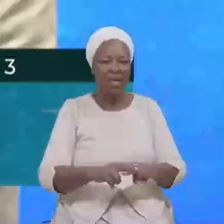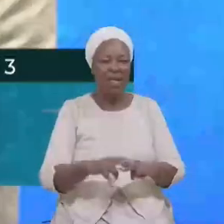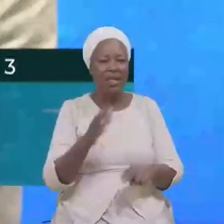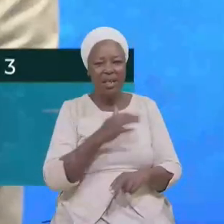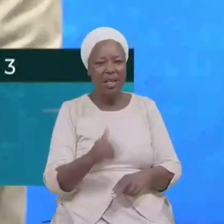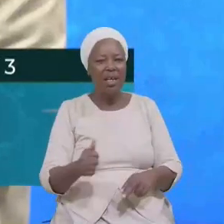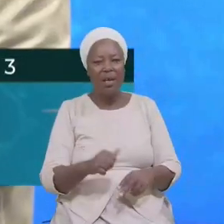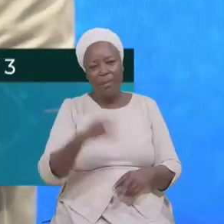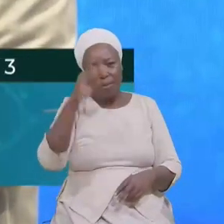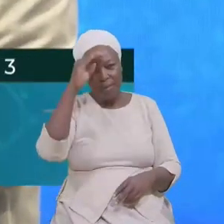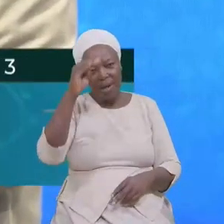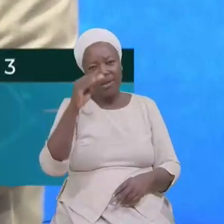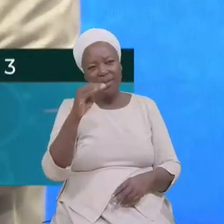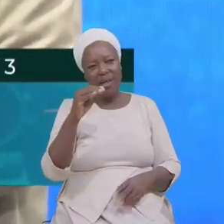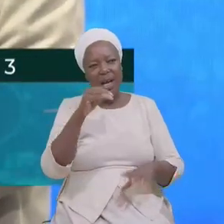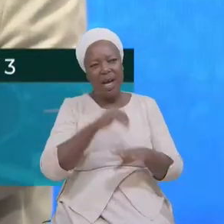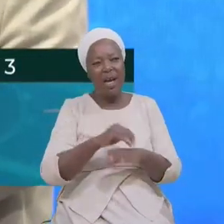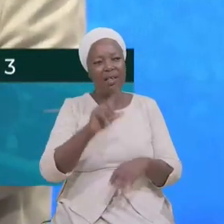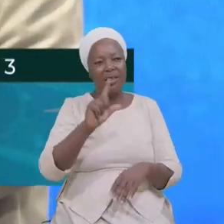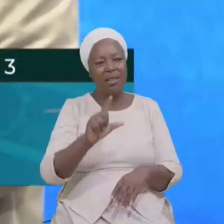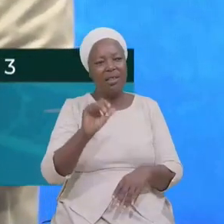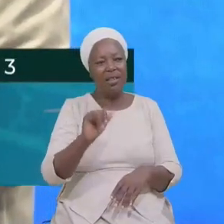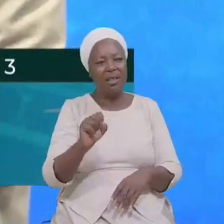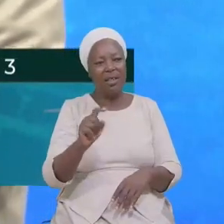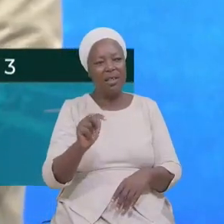À Lystre se tenait assis un homme